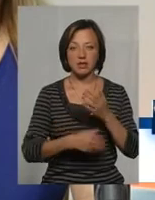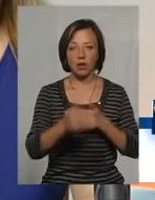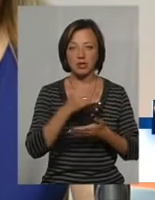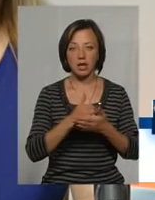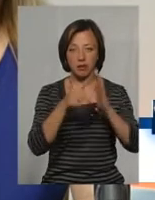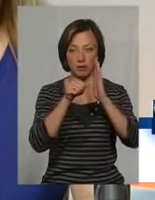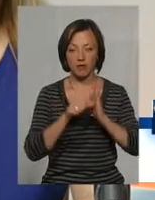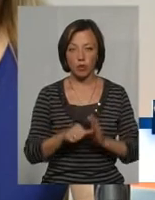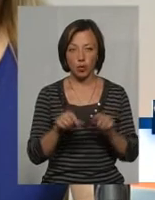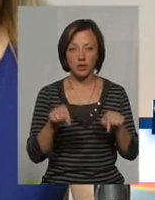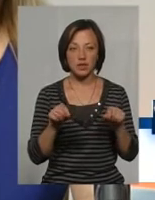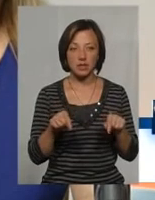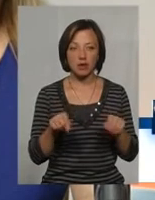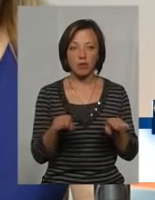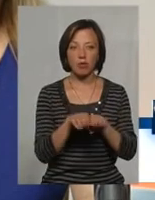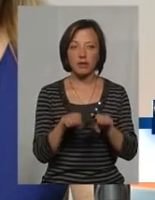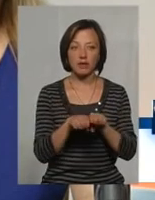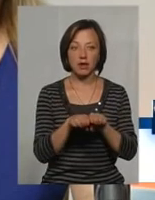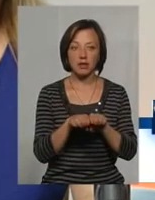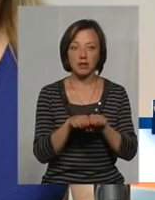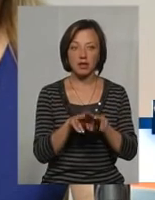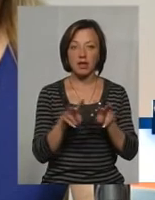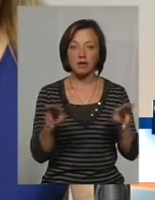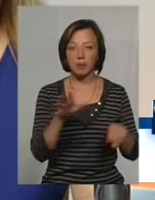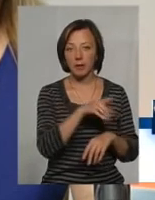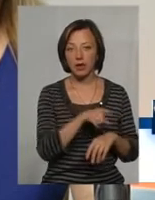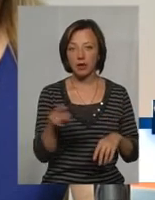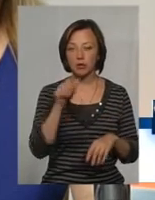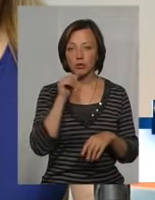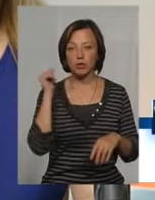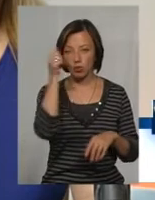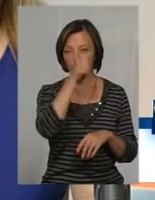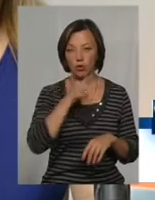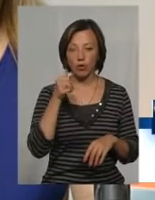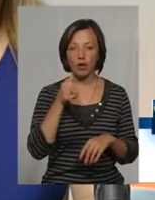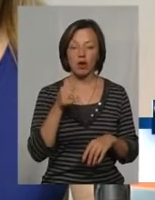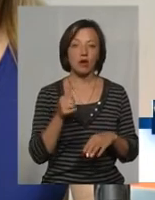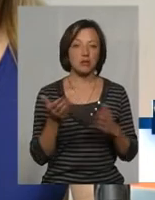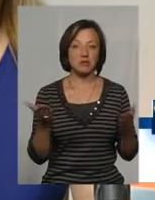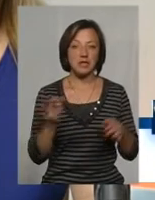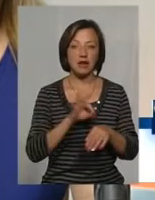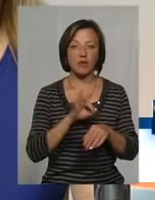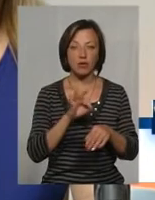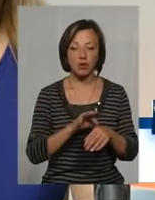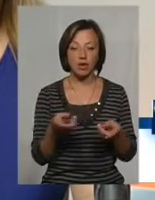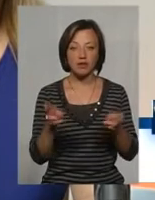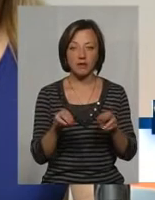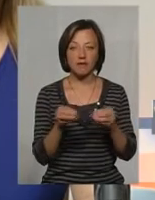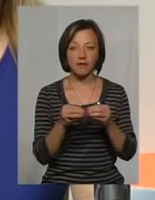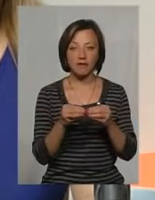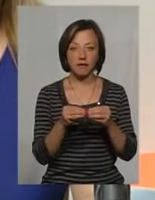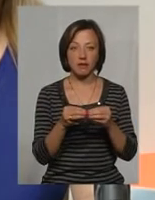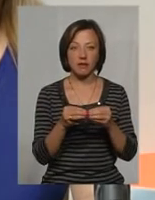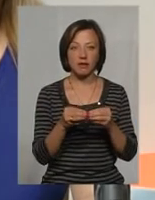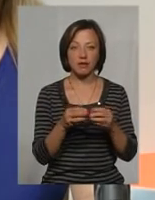півроку, от за цих півроку, в порівнянні з аналогічним періодом прошлого року, практично захворюваність осталась в